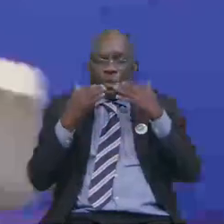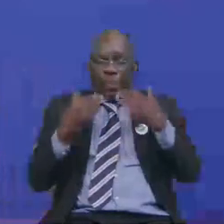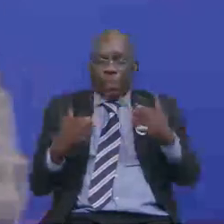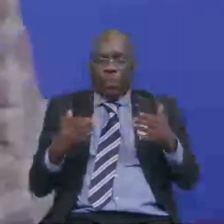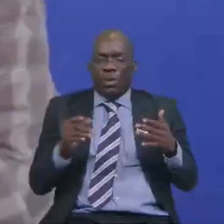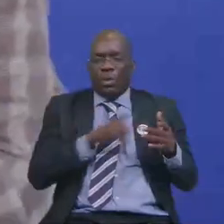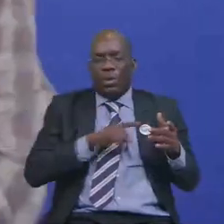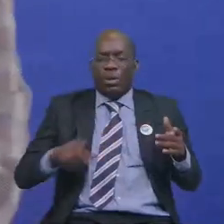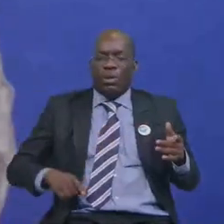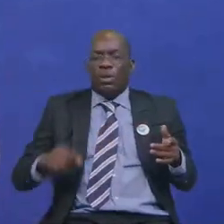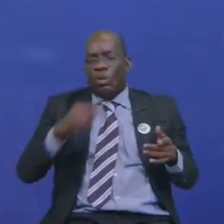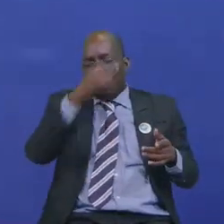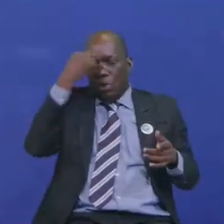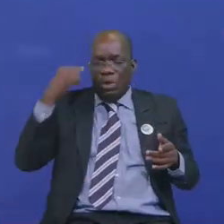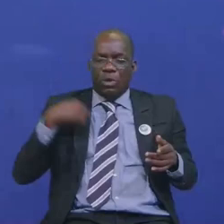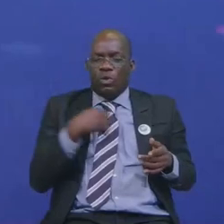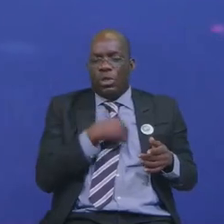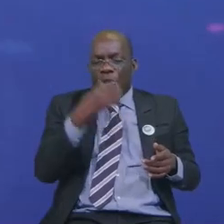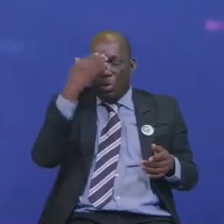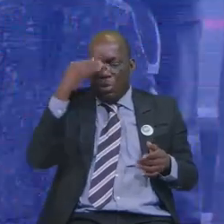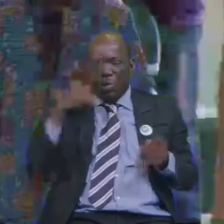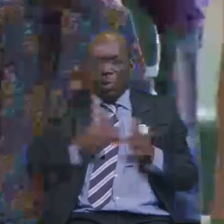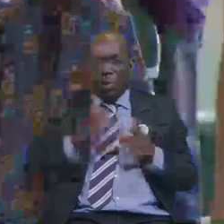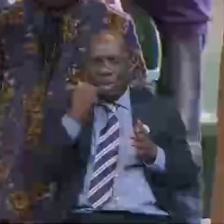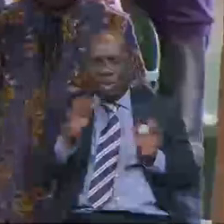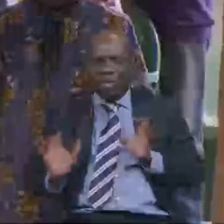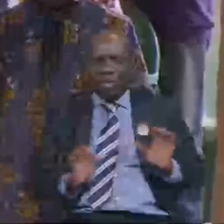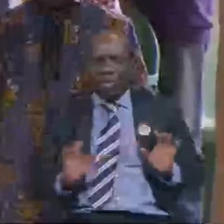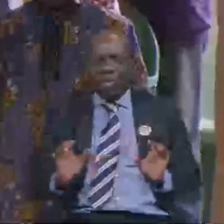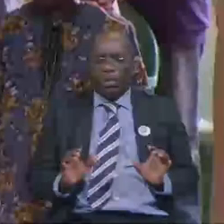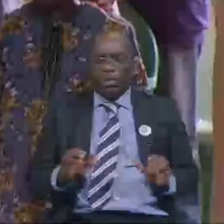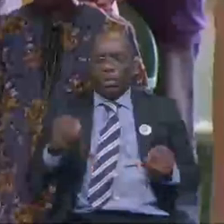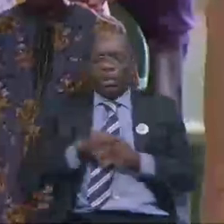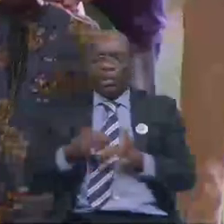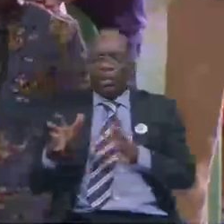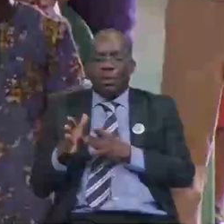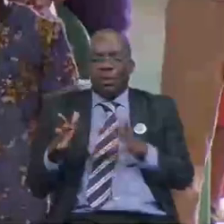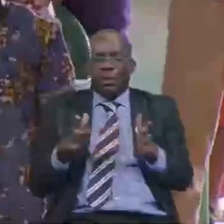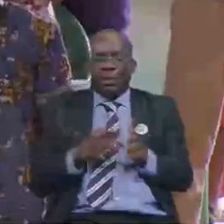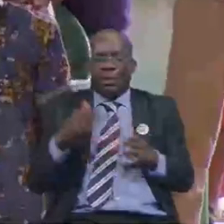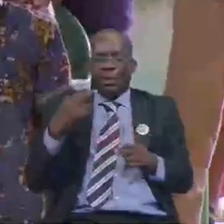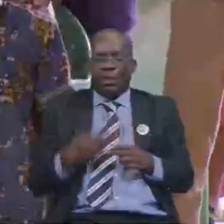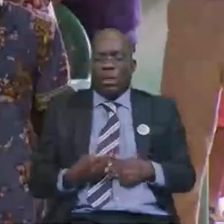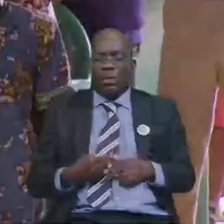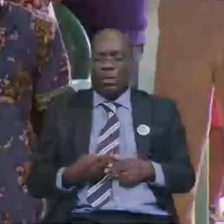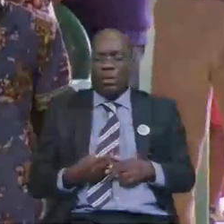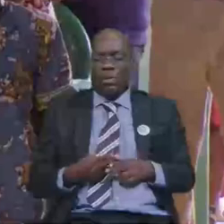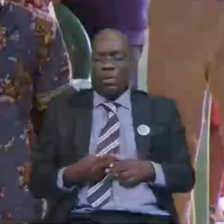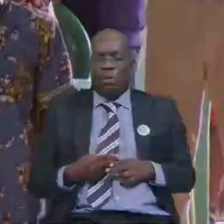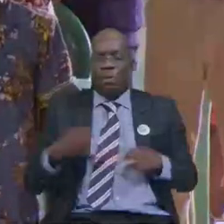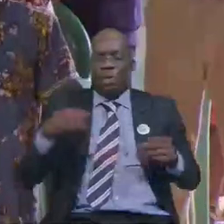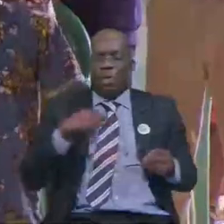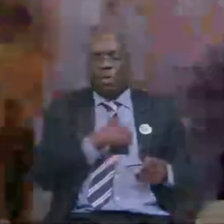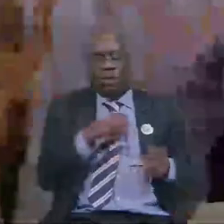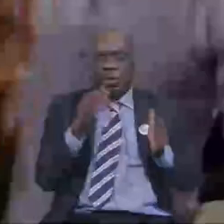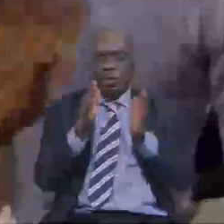merci parce que je sais que c'est fait au nom de Jésus nous prions